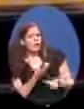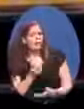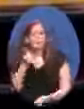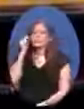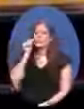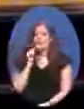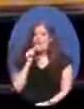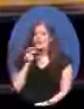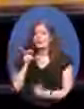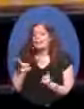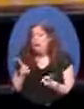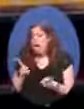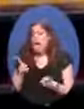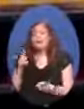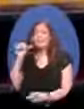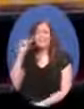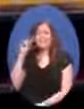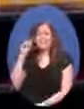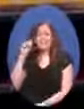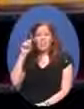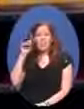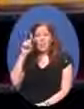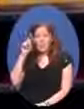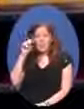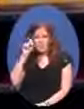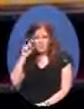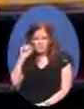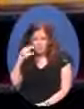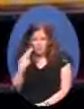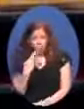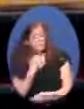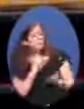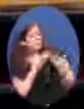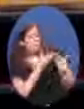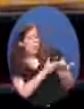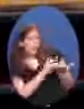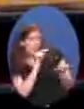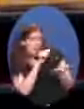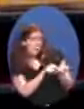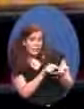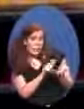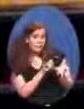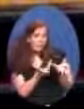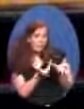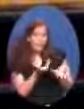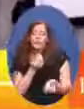סודן, עיראק, אינדונזיה. והמשטרים שם נתנו לכם להיכנס או שלא ידעו שאתם ישראלים? לא שאלנו.